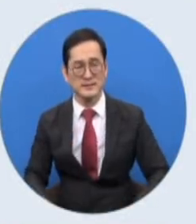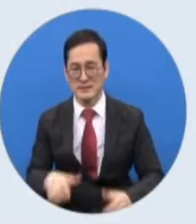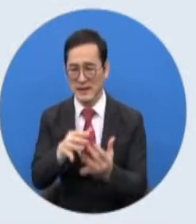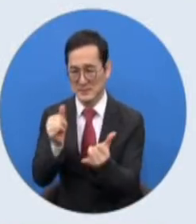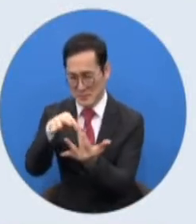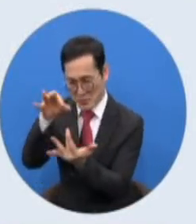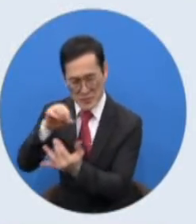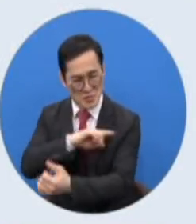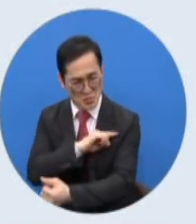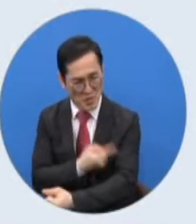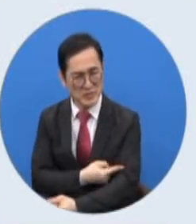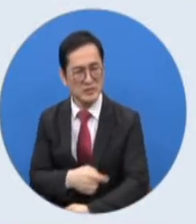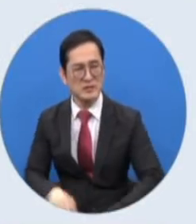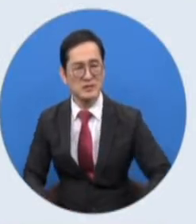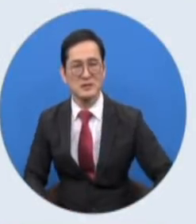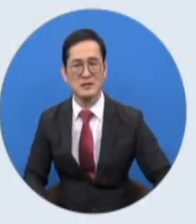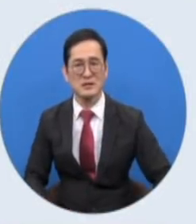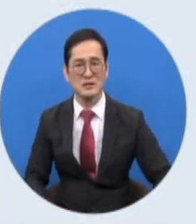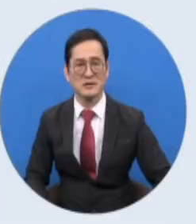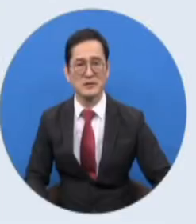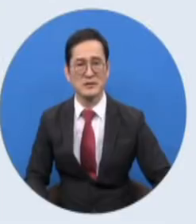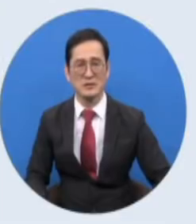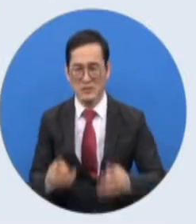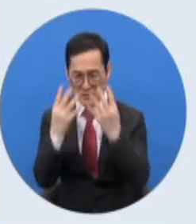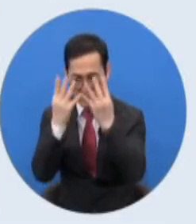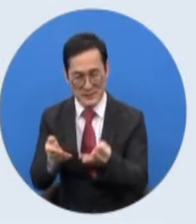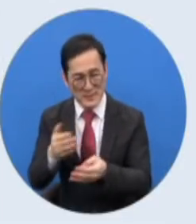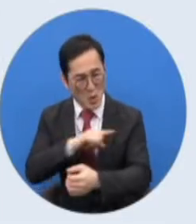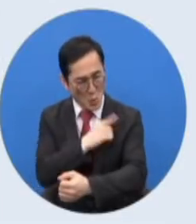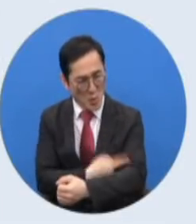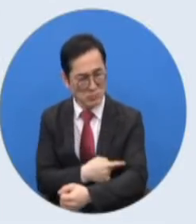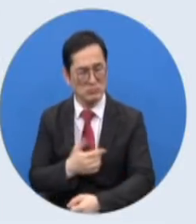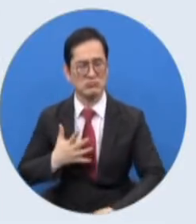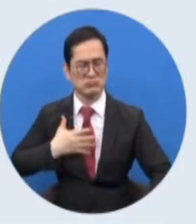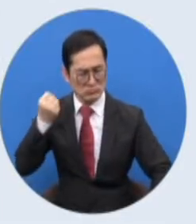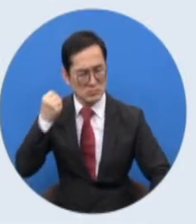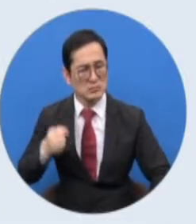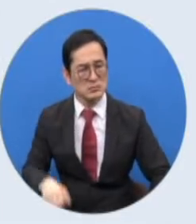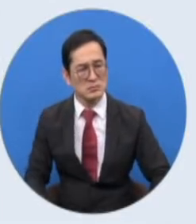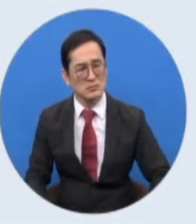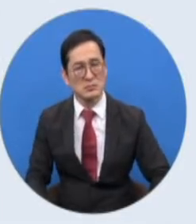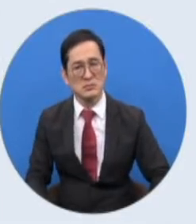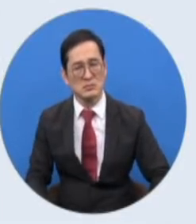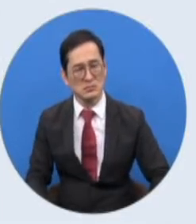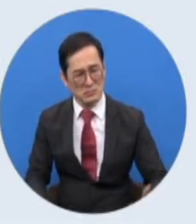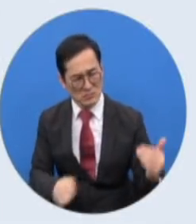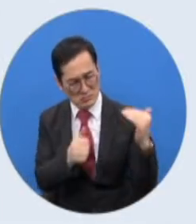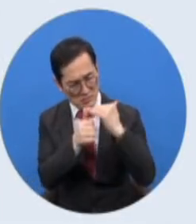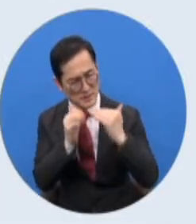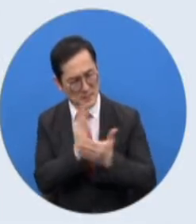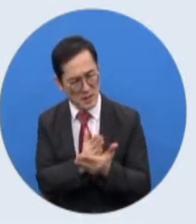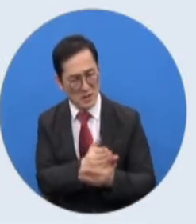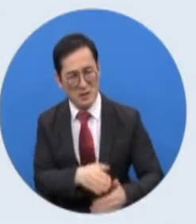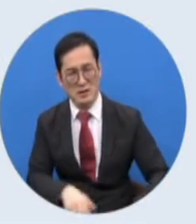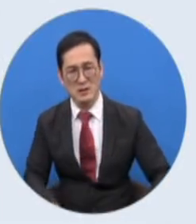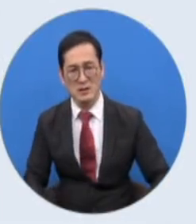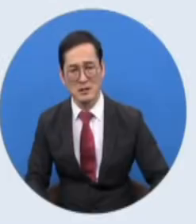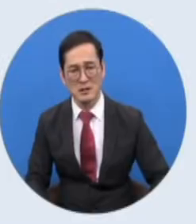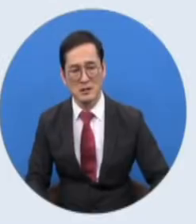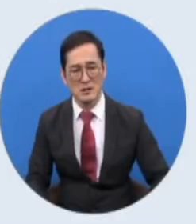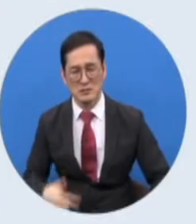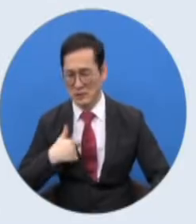있다. 우리도 법대로 할 테니 윤 당선인도 법대로 해라 임기 말에. 글쎄요, 이거 조선일보 보도긴